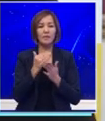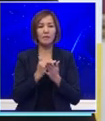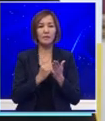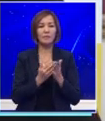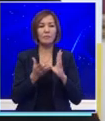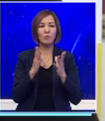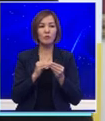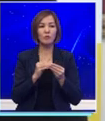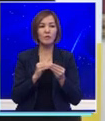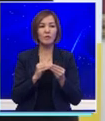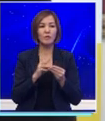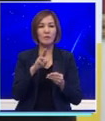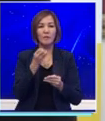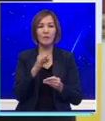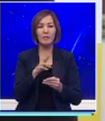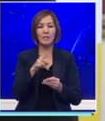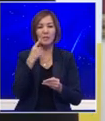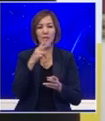программасы бойынша Python тілін үйренуге